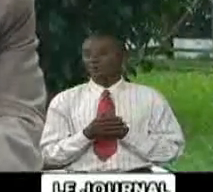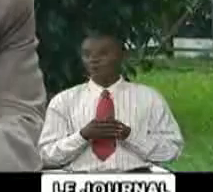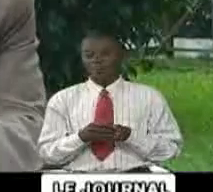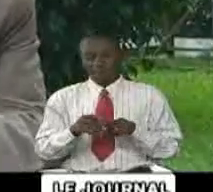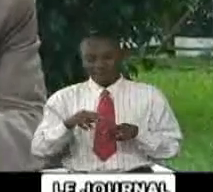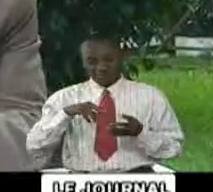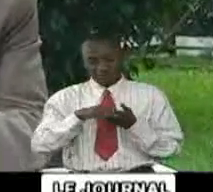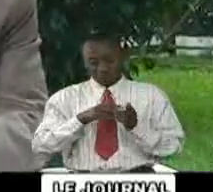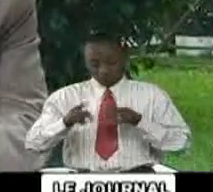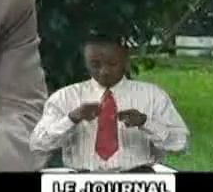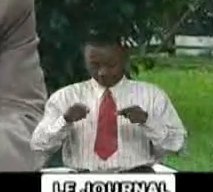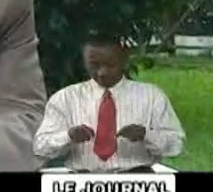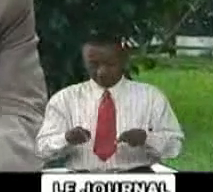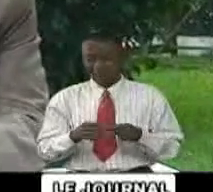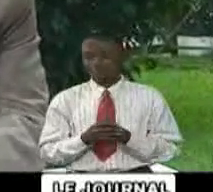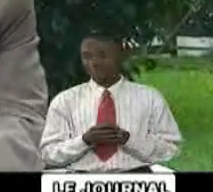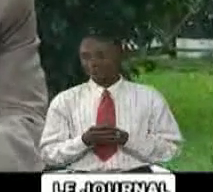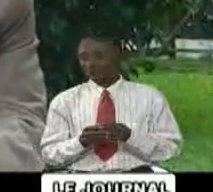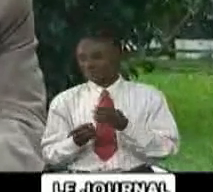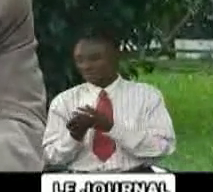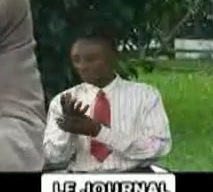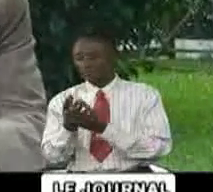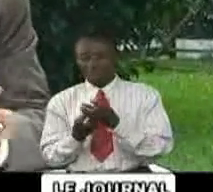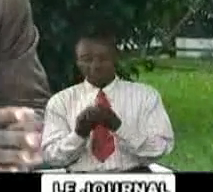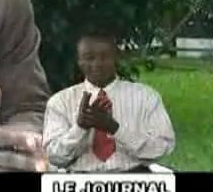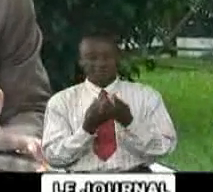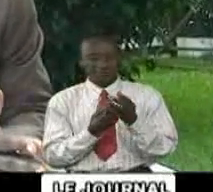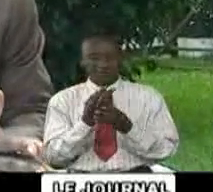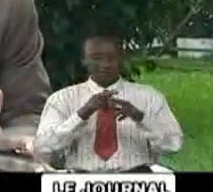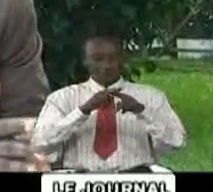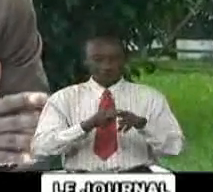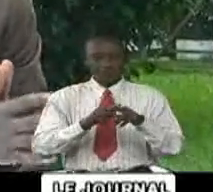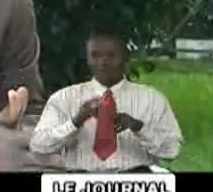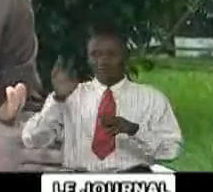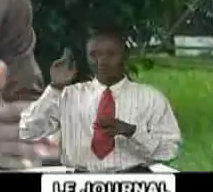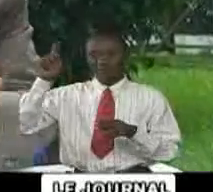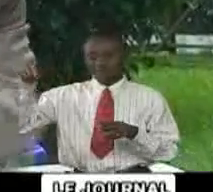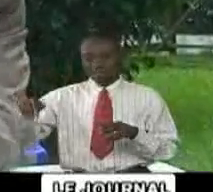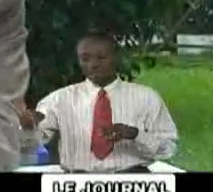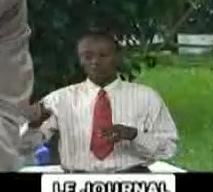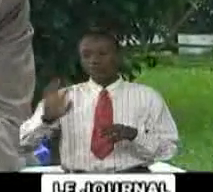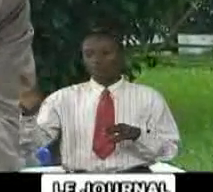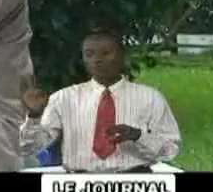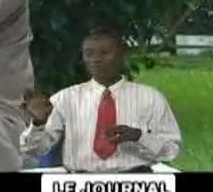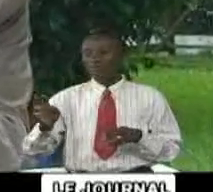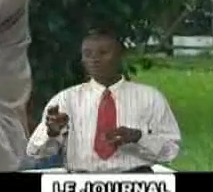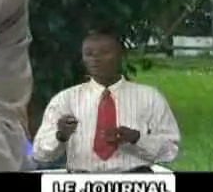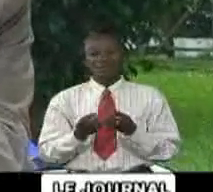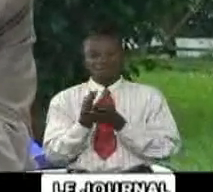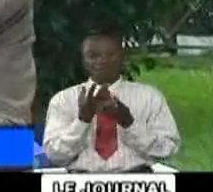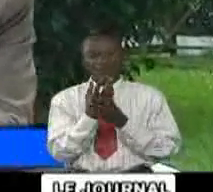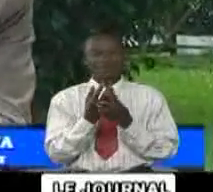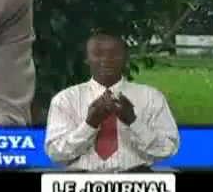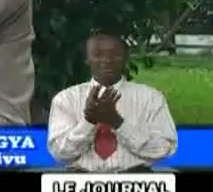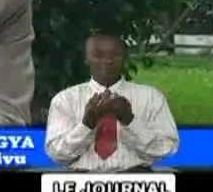désormais, les dépenses au titre d'investissement ne seront plus engagées à Kinshasa. Le pouvoir central les transfère à la province. Chaque